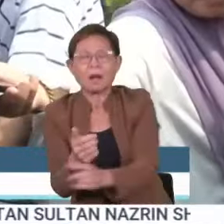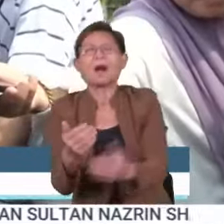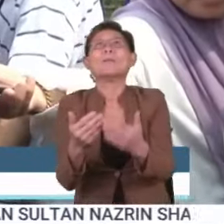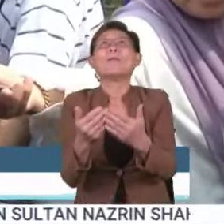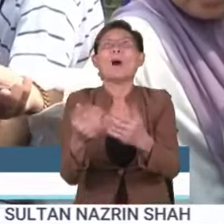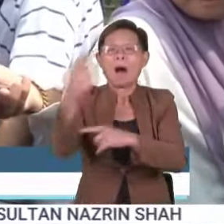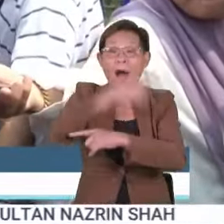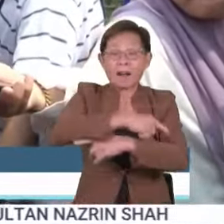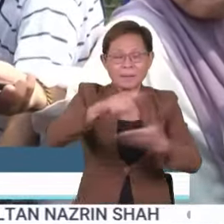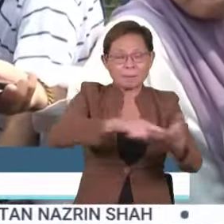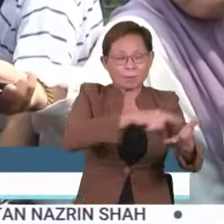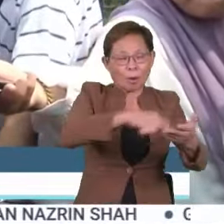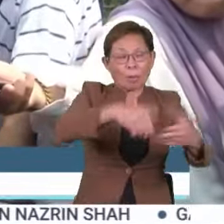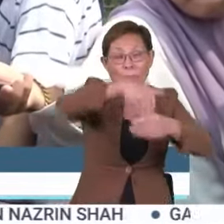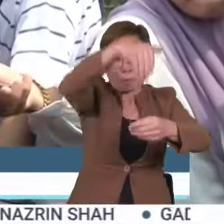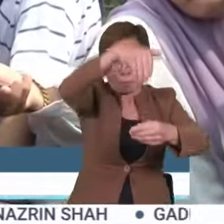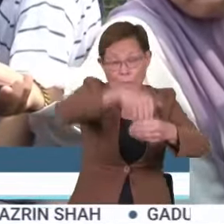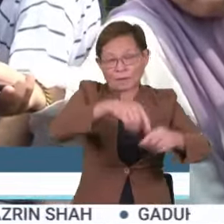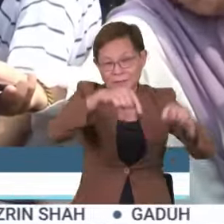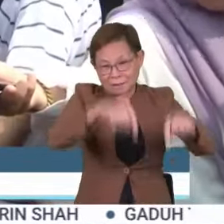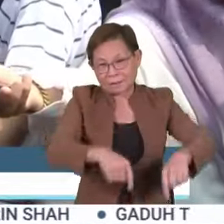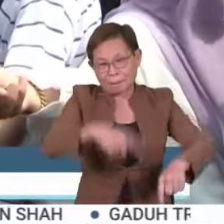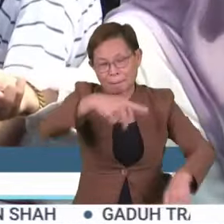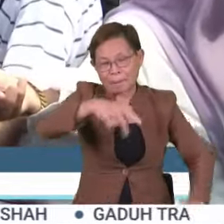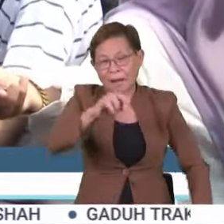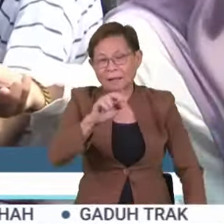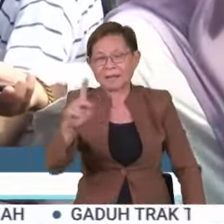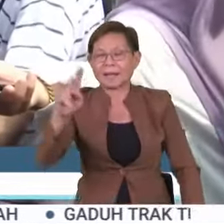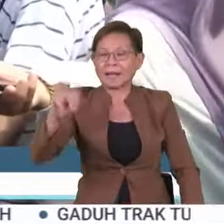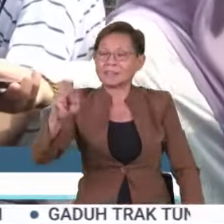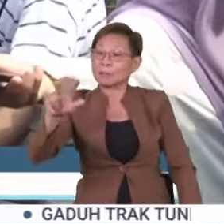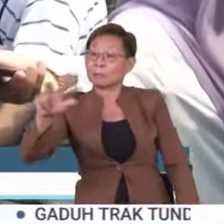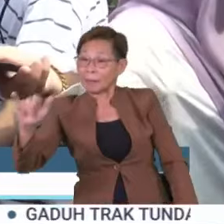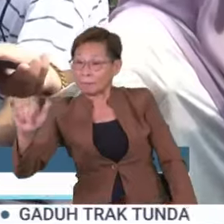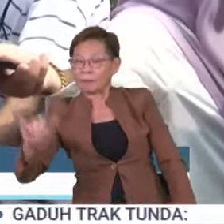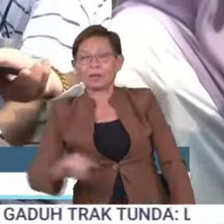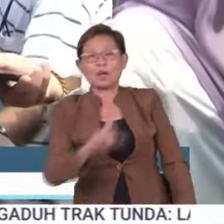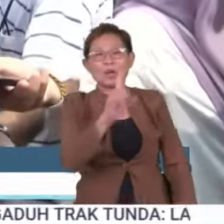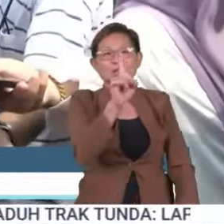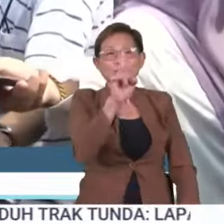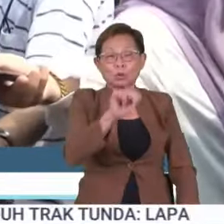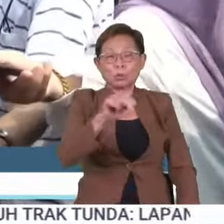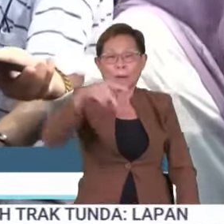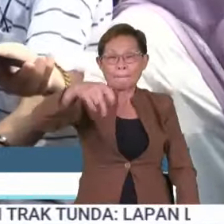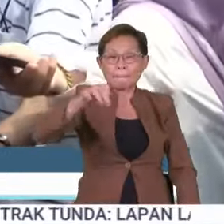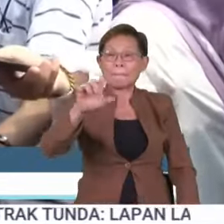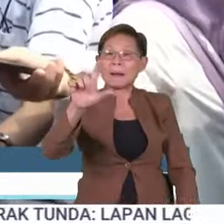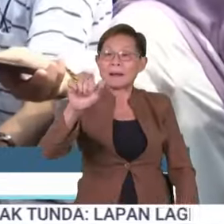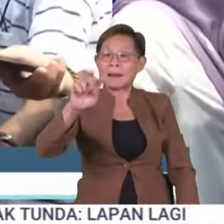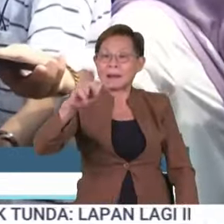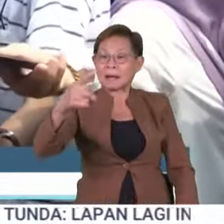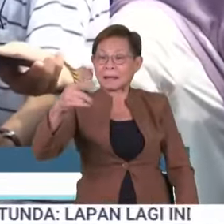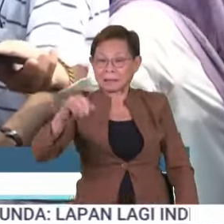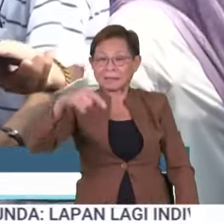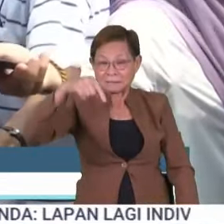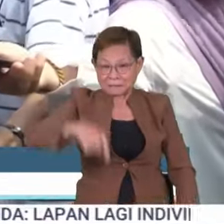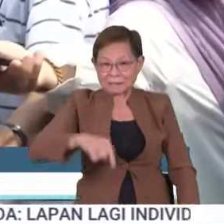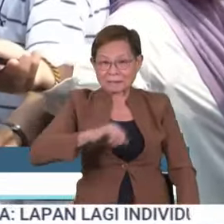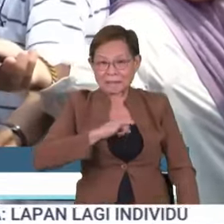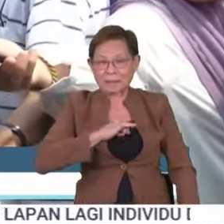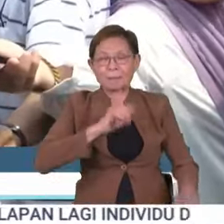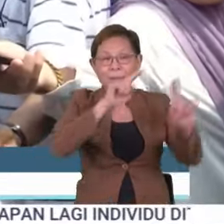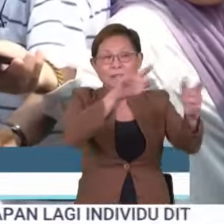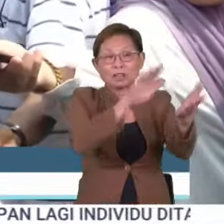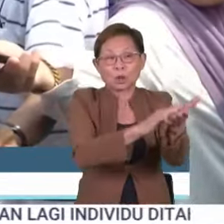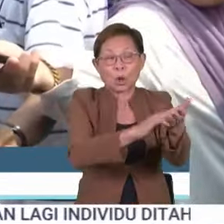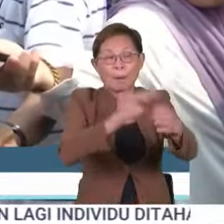Alhamdulillah, hari ini hari pengundian di PRK N36 Dun Pelangai. Dan hari ini ialah saya pergi ke sekolah